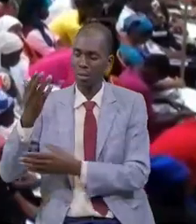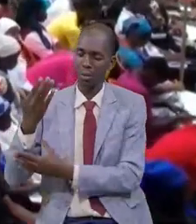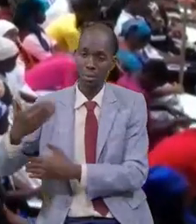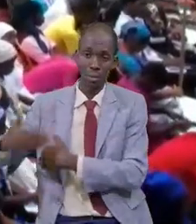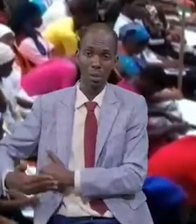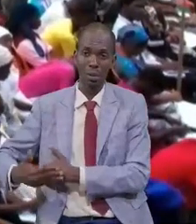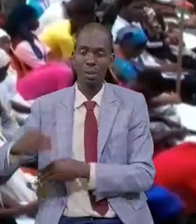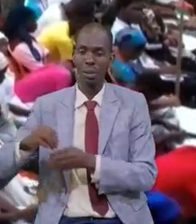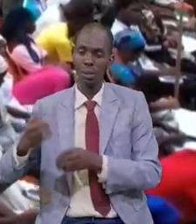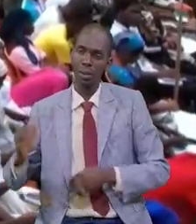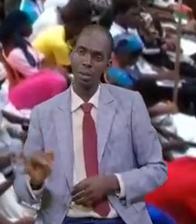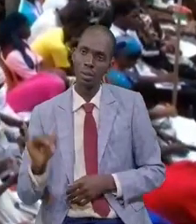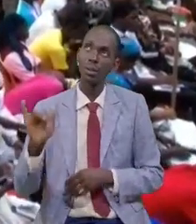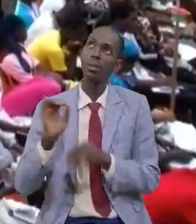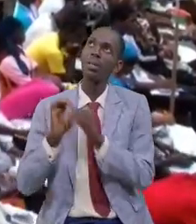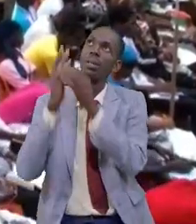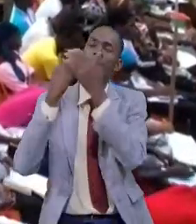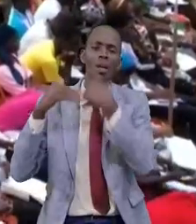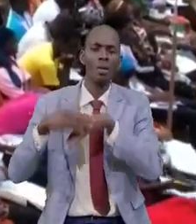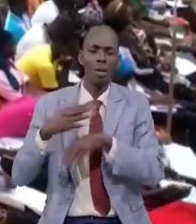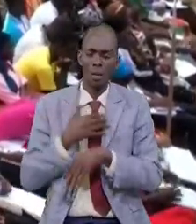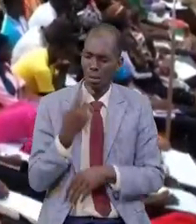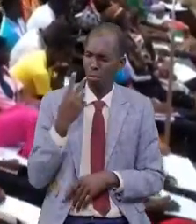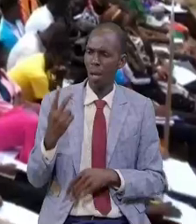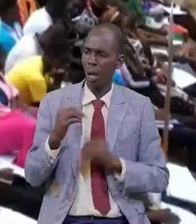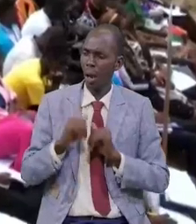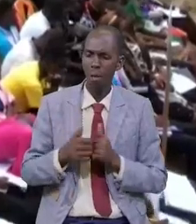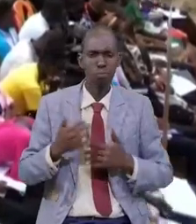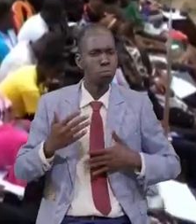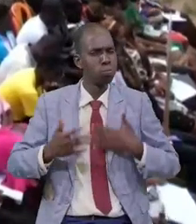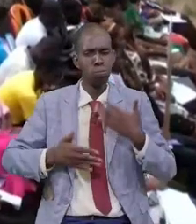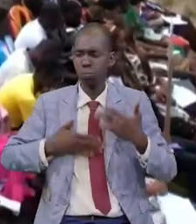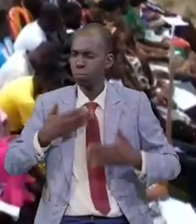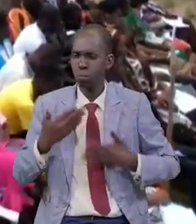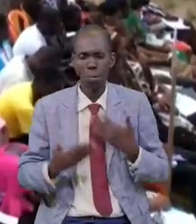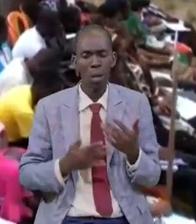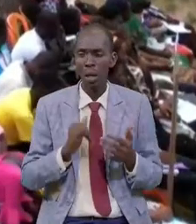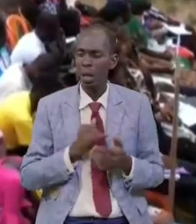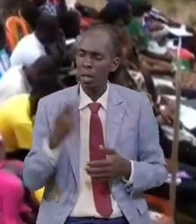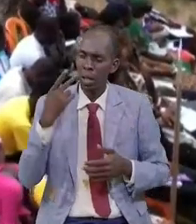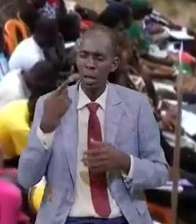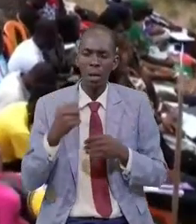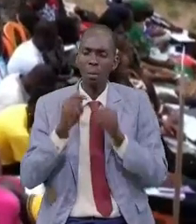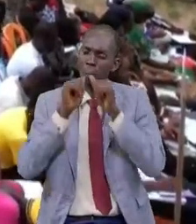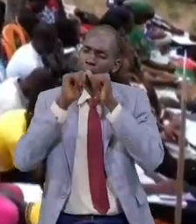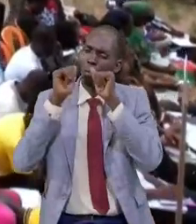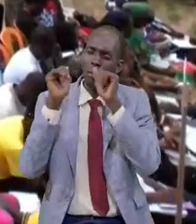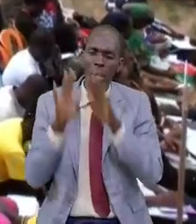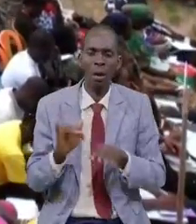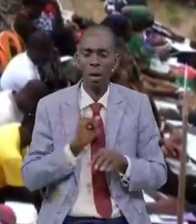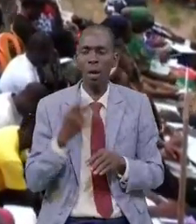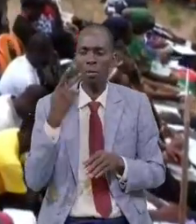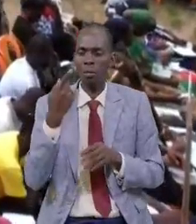l'éternité et je vois la joie je vois la bénédiction je vois le bonheur je vois